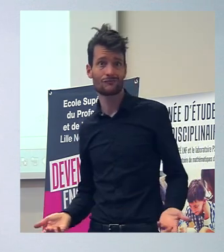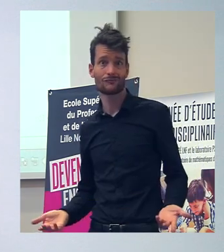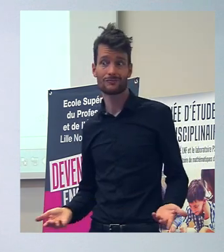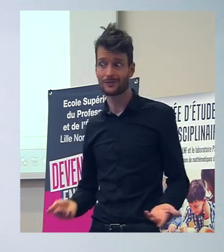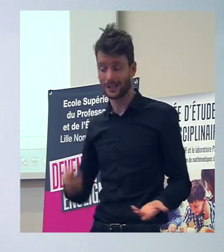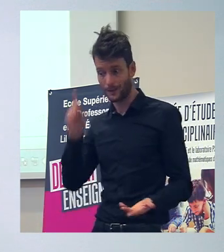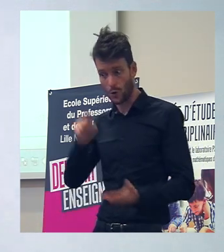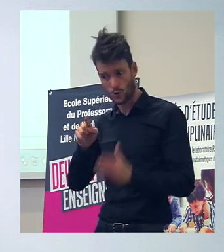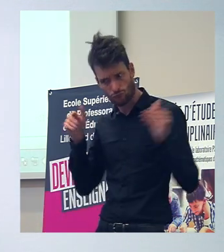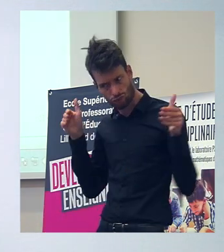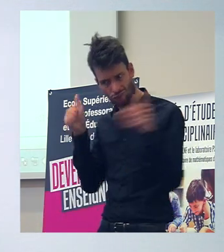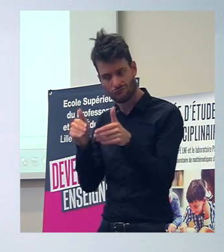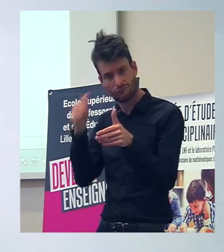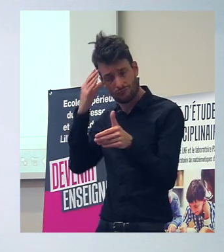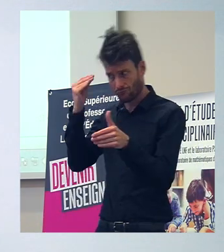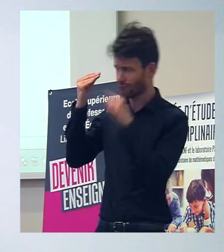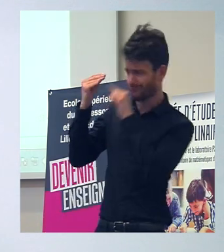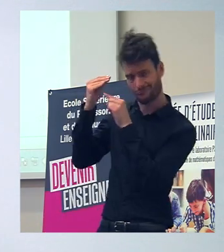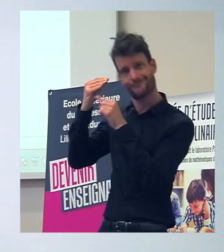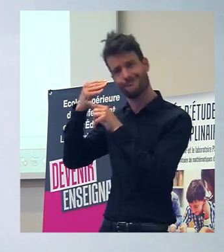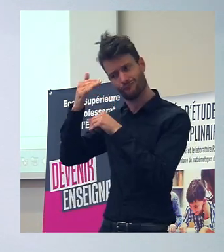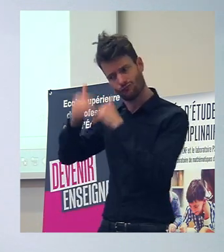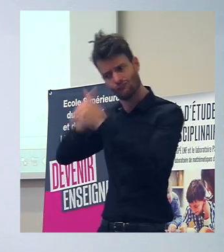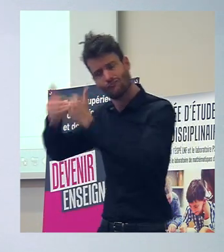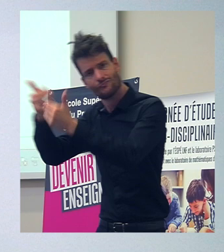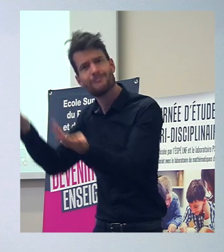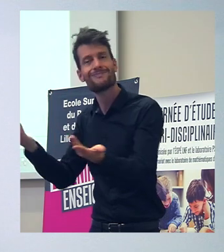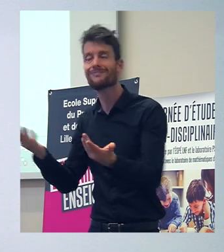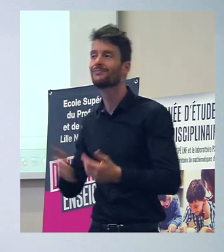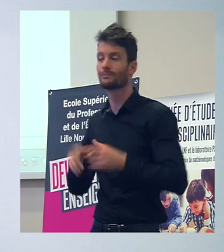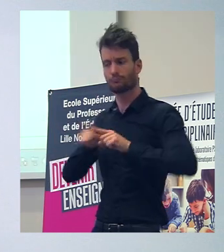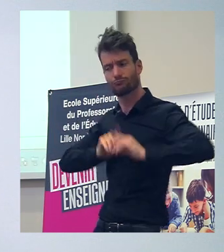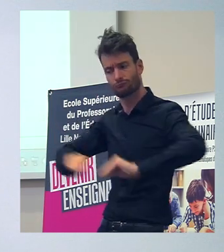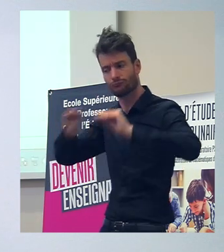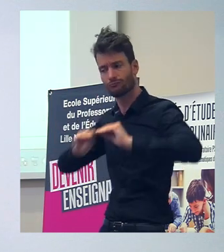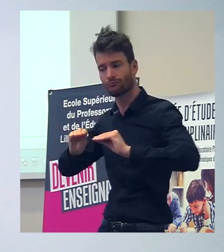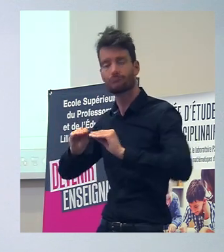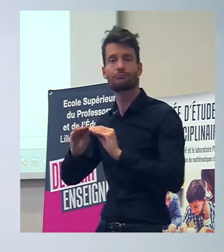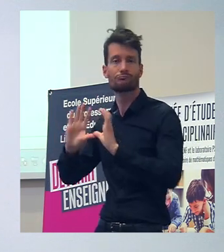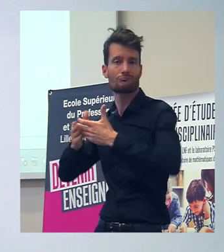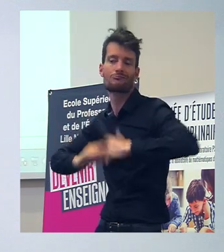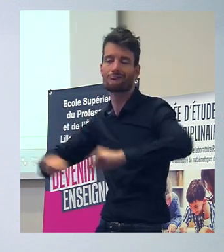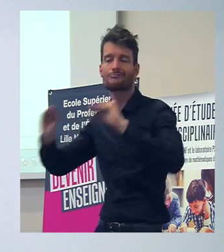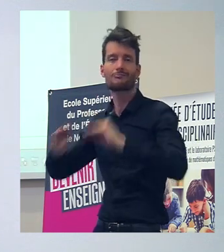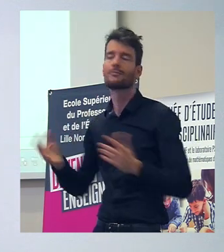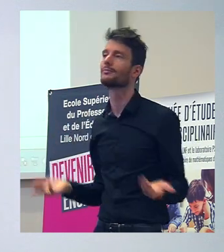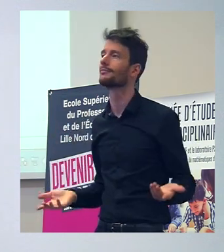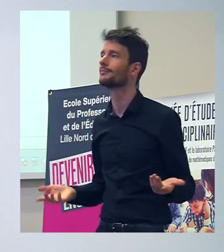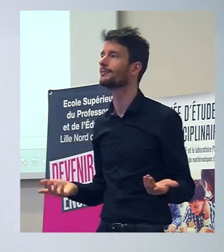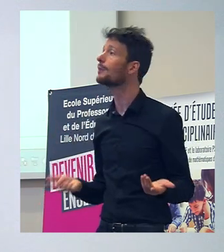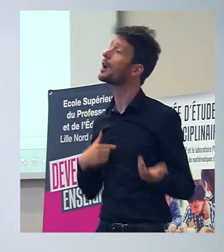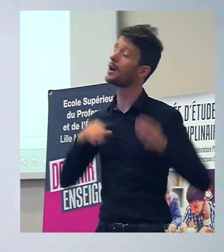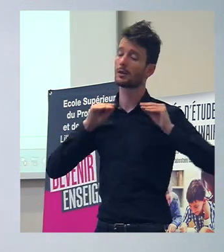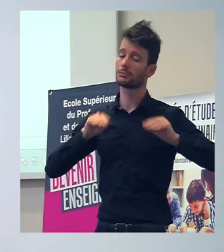qu'il faut travailler et enseigner et former. Donc moi, je ne donne plus